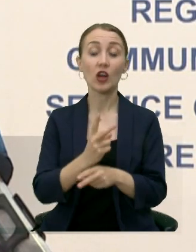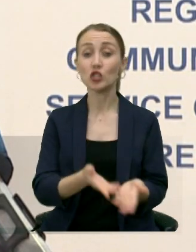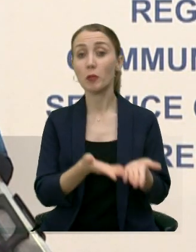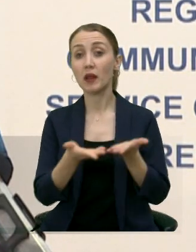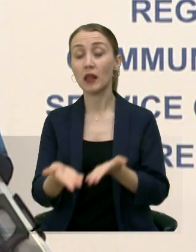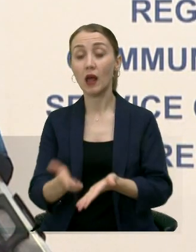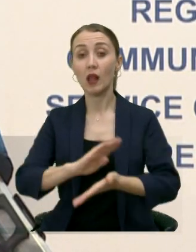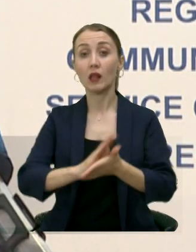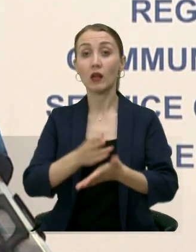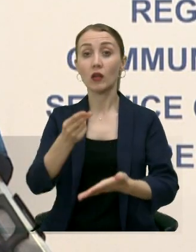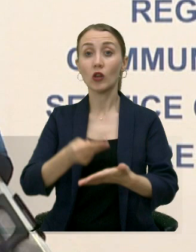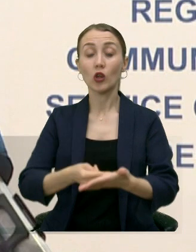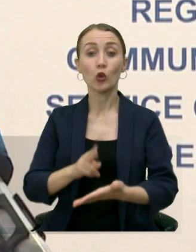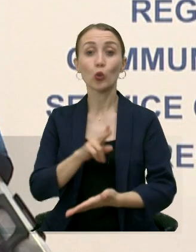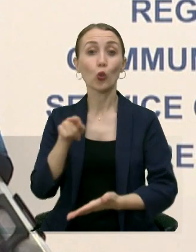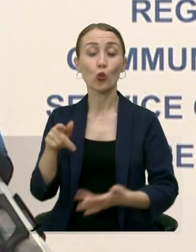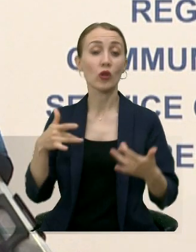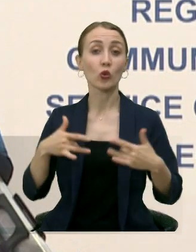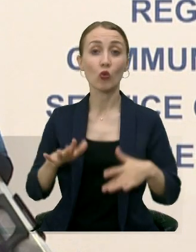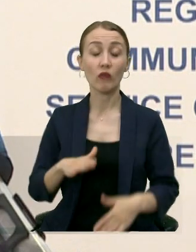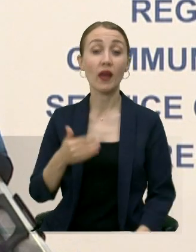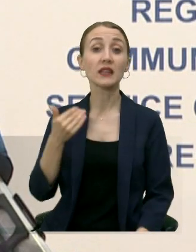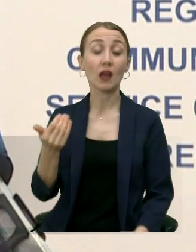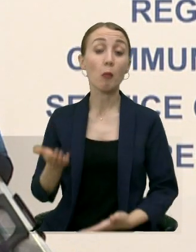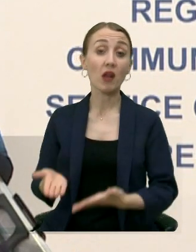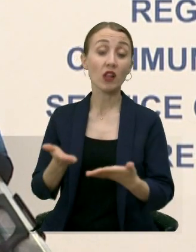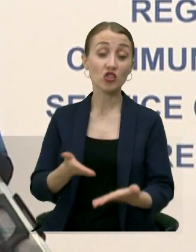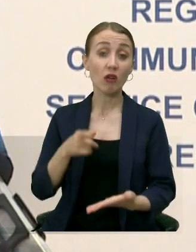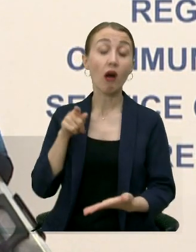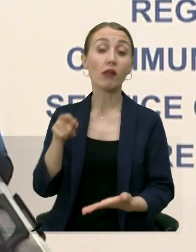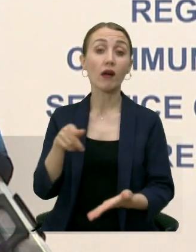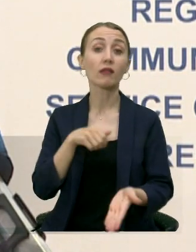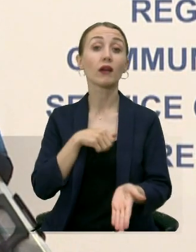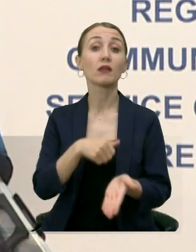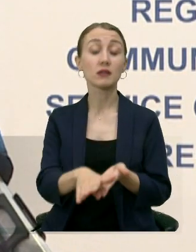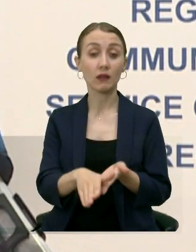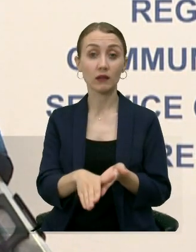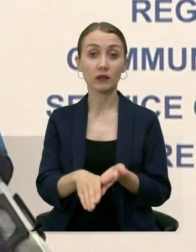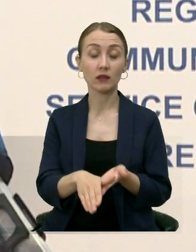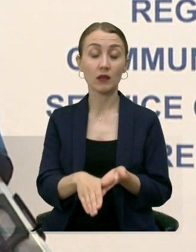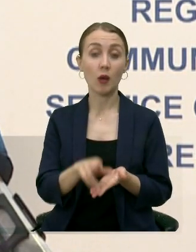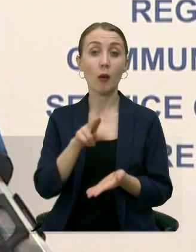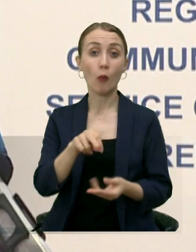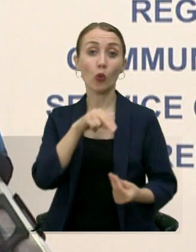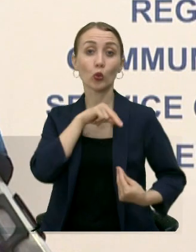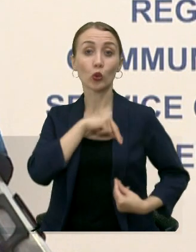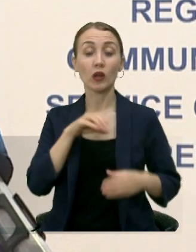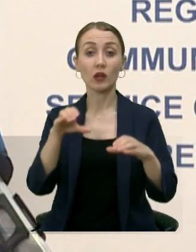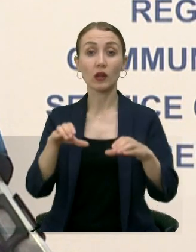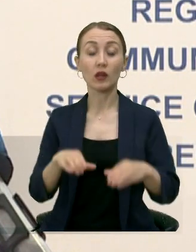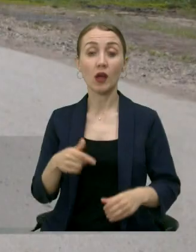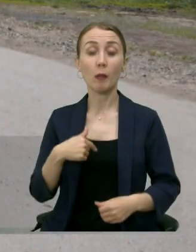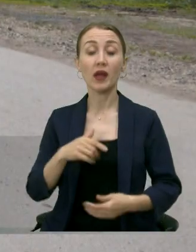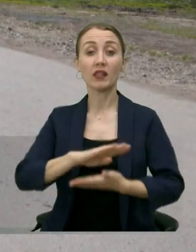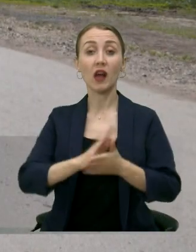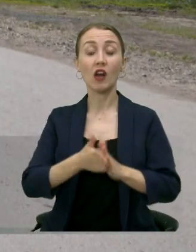договор, ее никто не увольнял. Ей предложили, она отказалась, и согласно трудовому законодательству мы с ней расторгнем